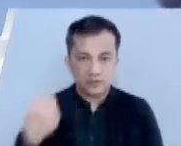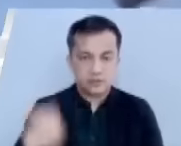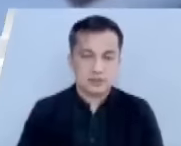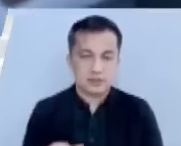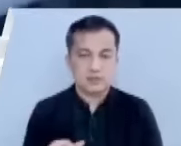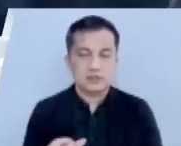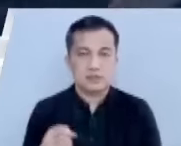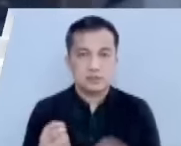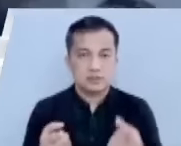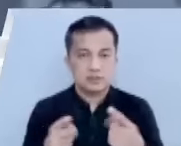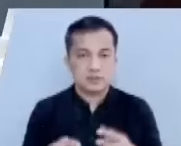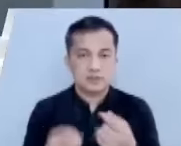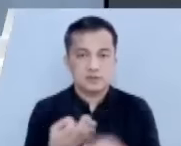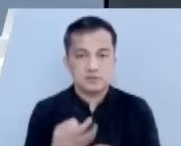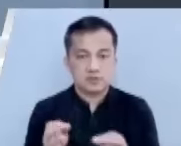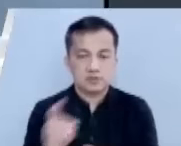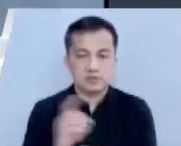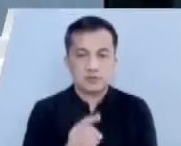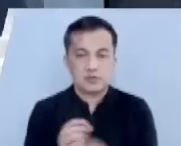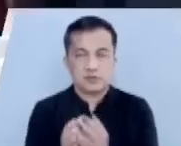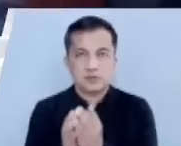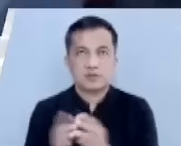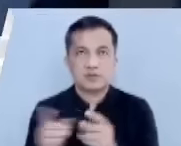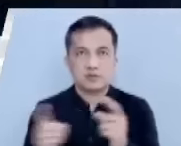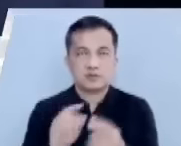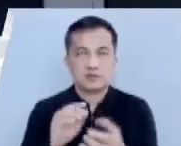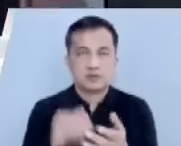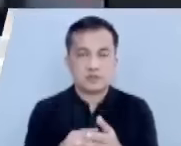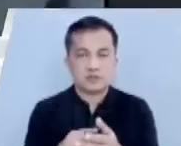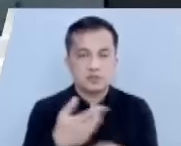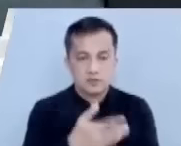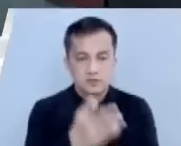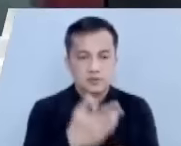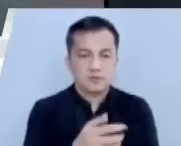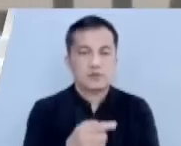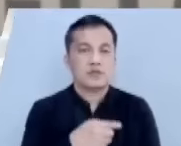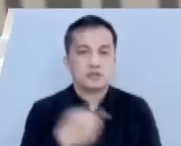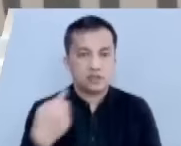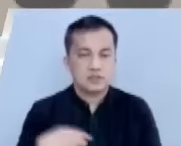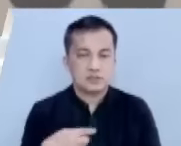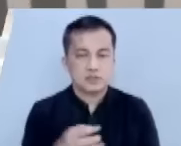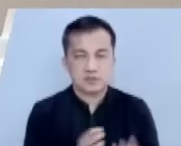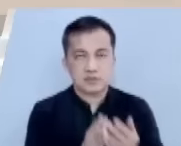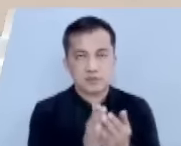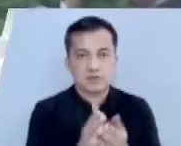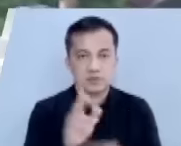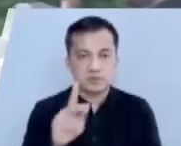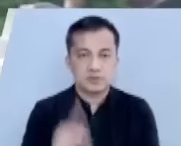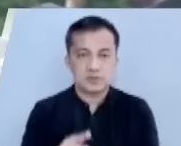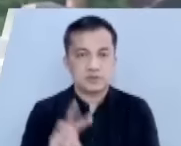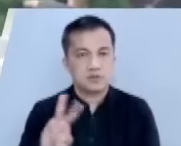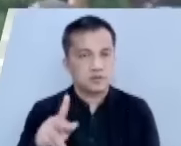of Navigation Operation sa gitna ng panghaharas ng China sa mga barko ng Pilipinas sa West Philippine Sea. Ang Armed Forces of the